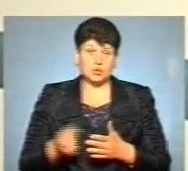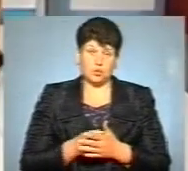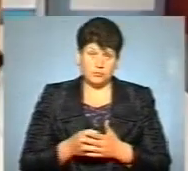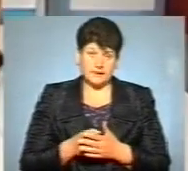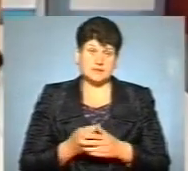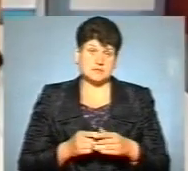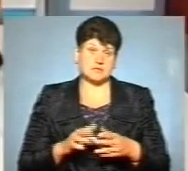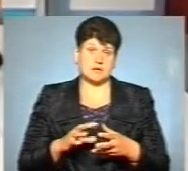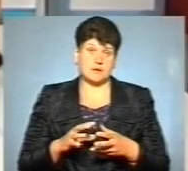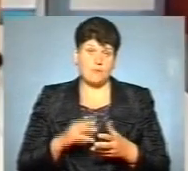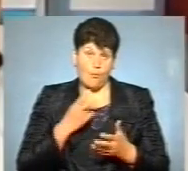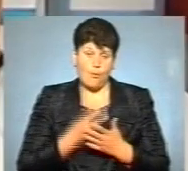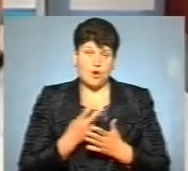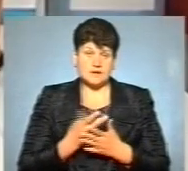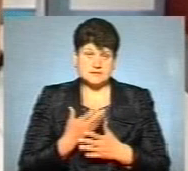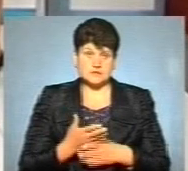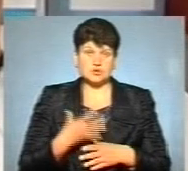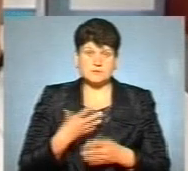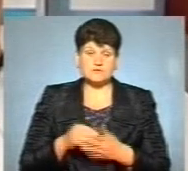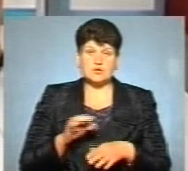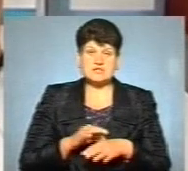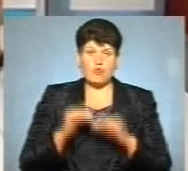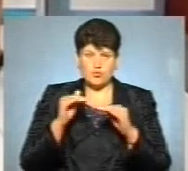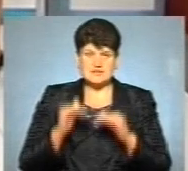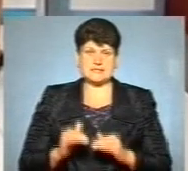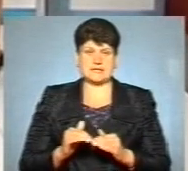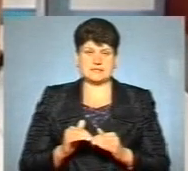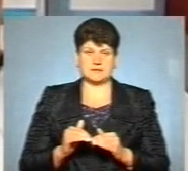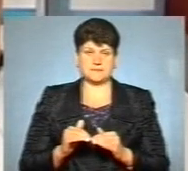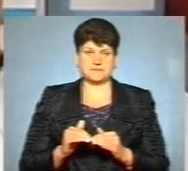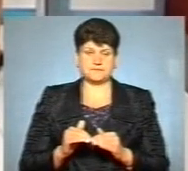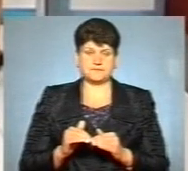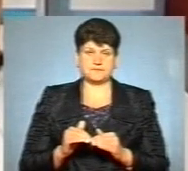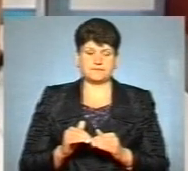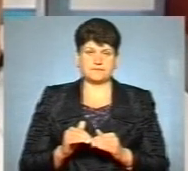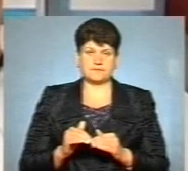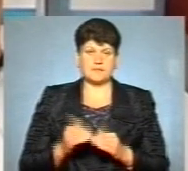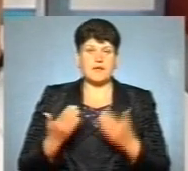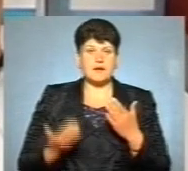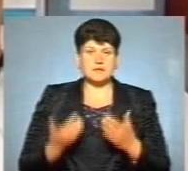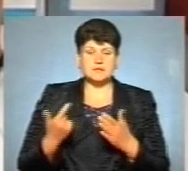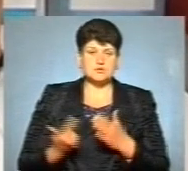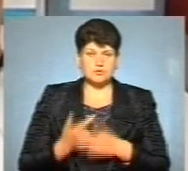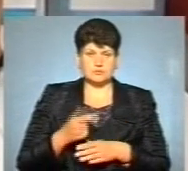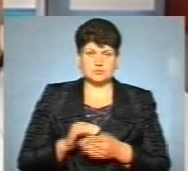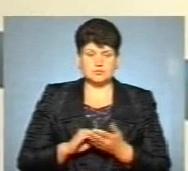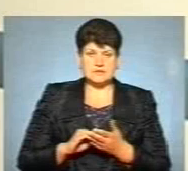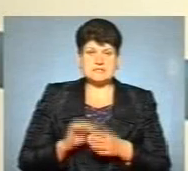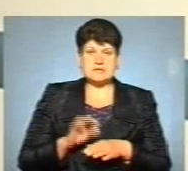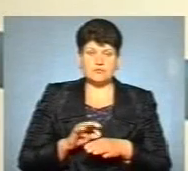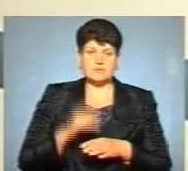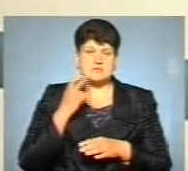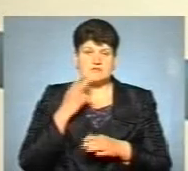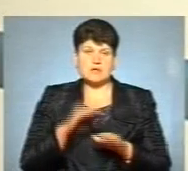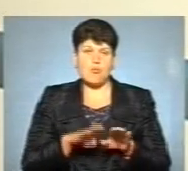таких показників, що ми свою захворюваність знизили. Але, знову ж таки, захворюваність завжди йде в порівнянні.